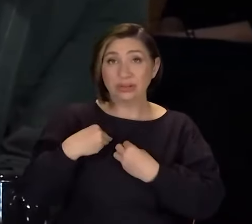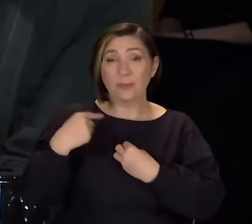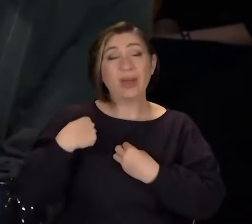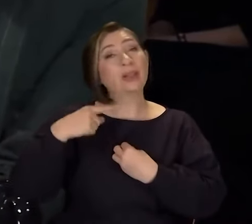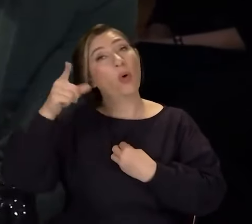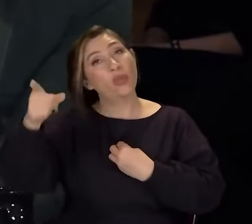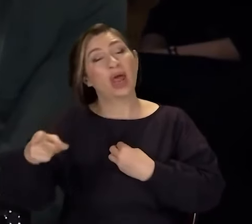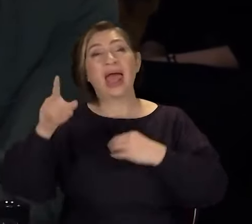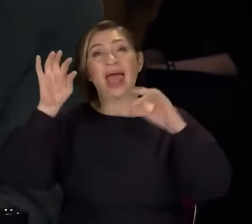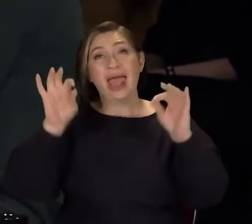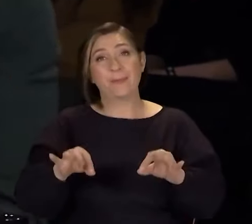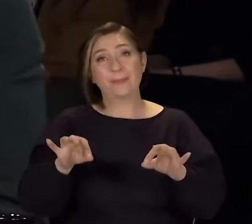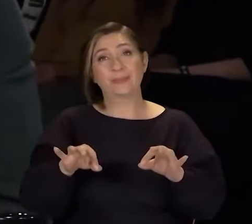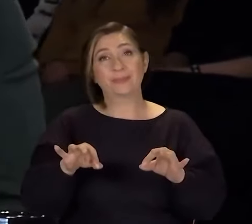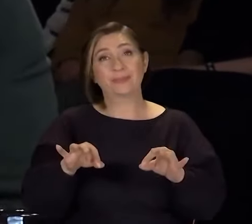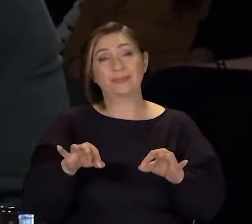Ben de onlara hep